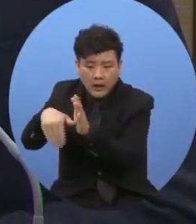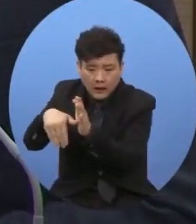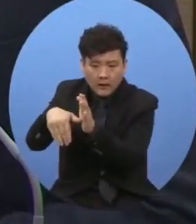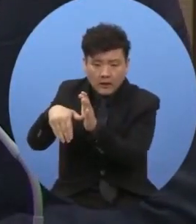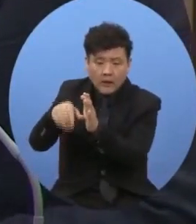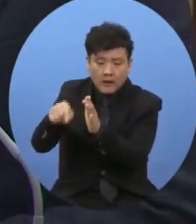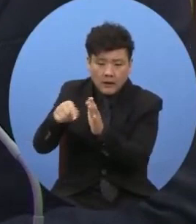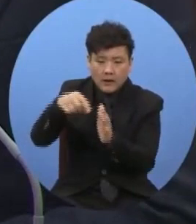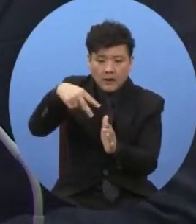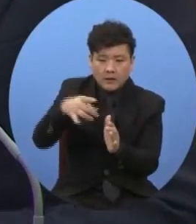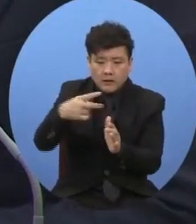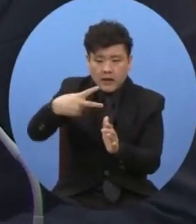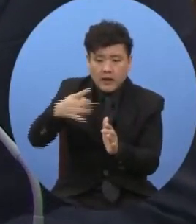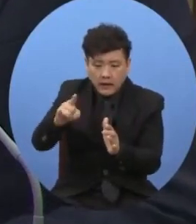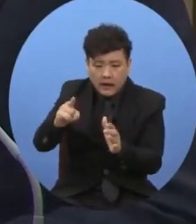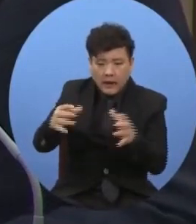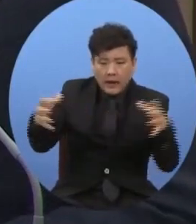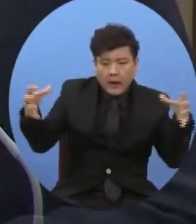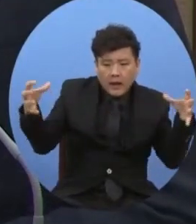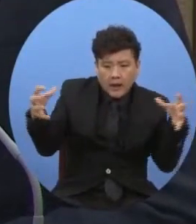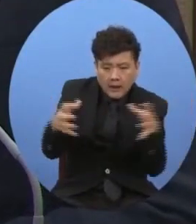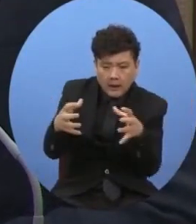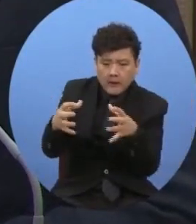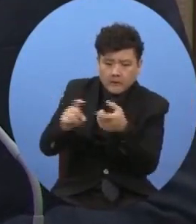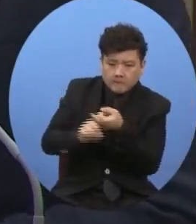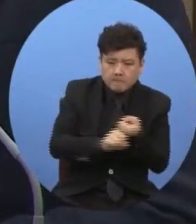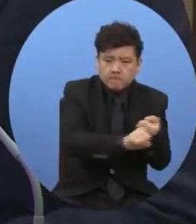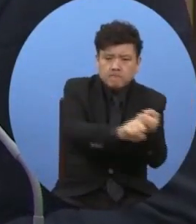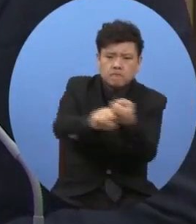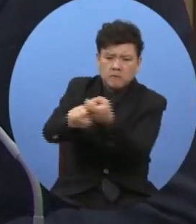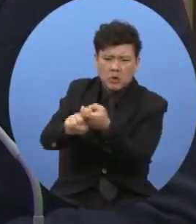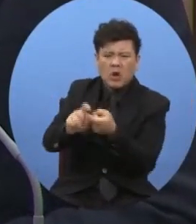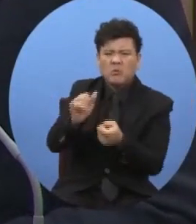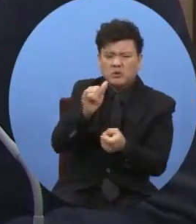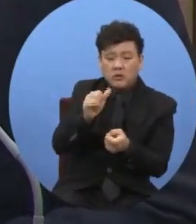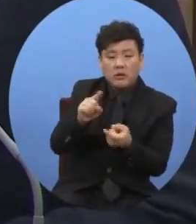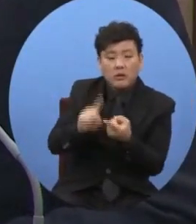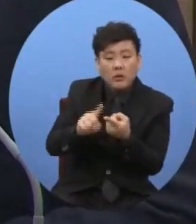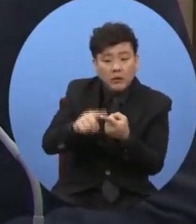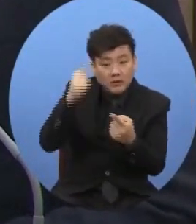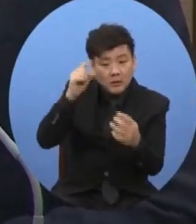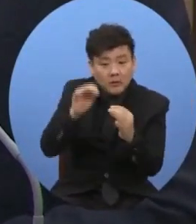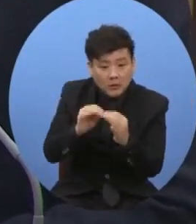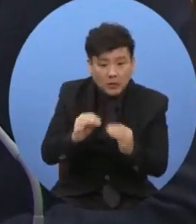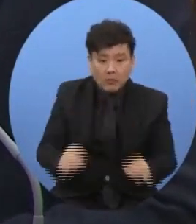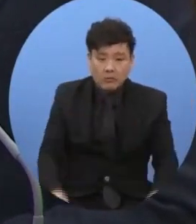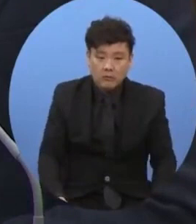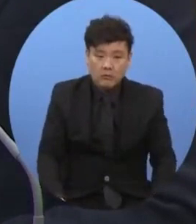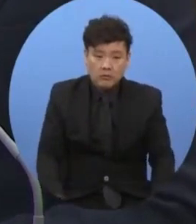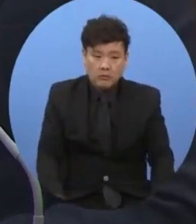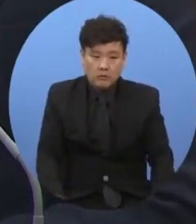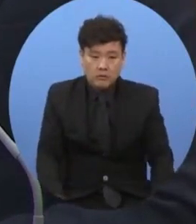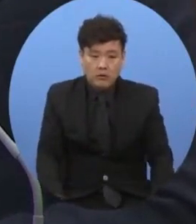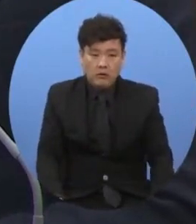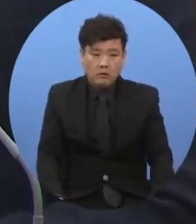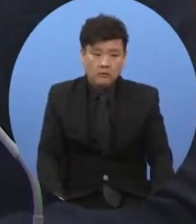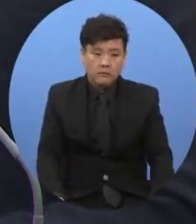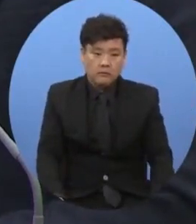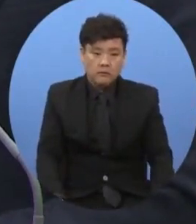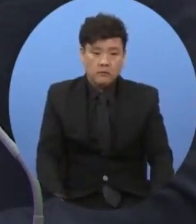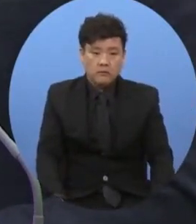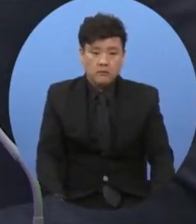이제 정말 큰 변화를 이루었다는 점을 좀 강조드리고 싶어요. 좀 이러한 관점에 동의하실까요? 예, 어느 사회